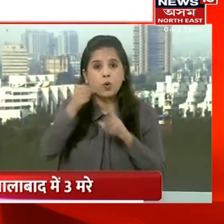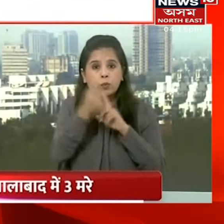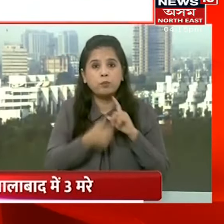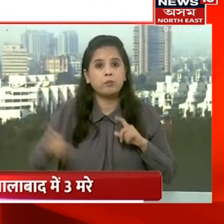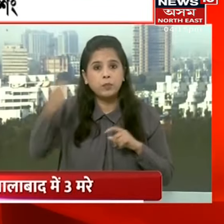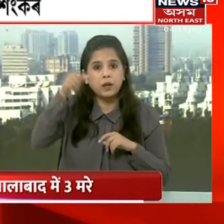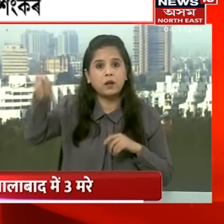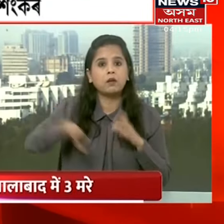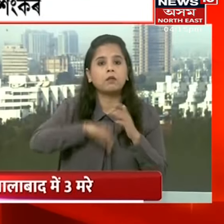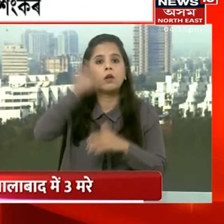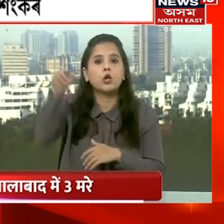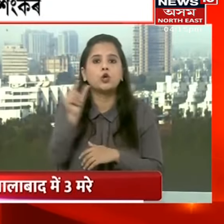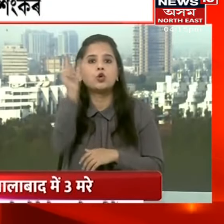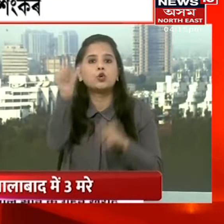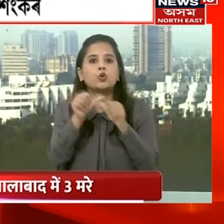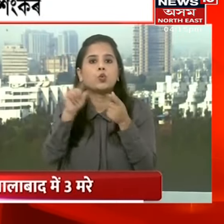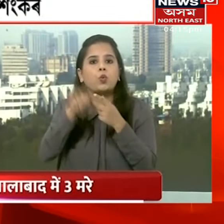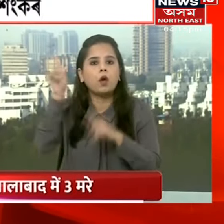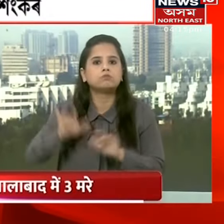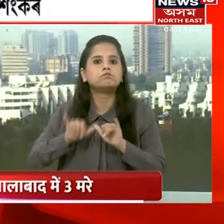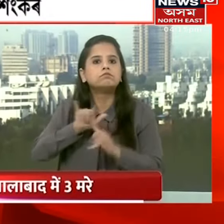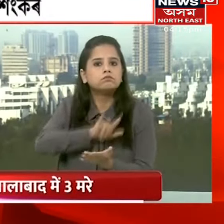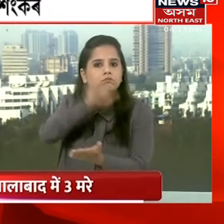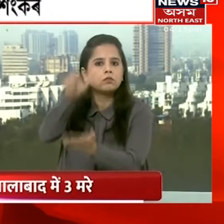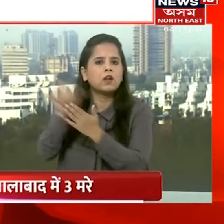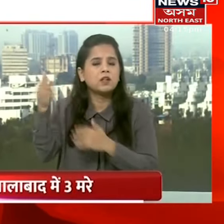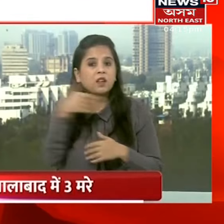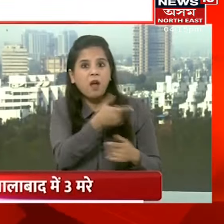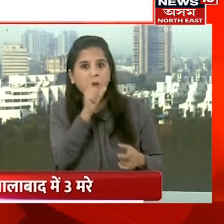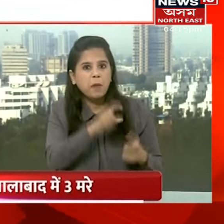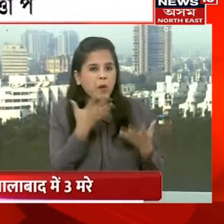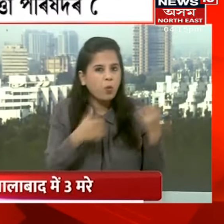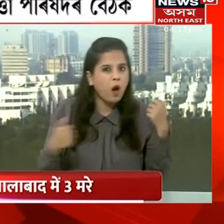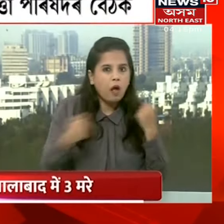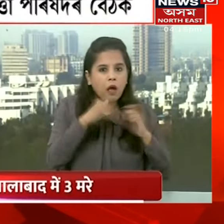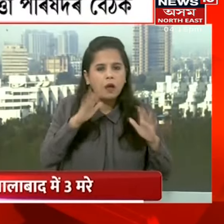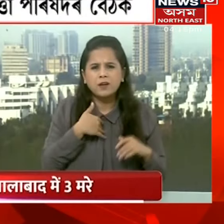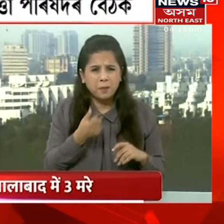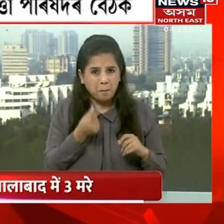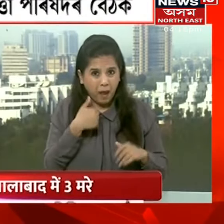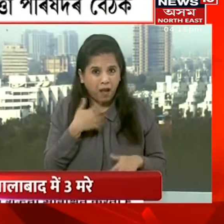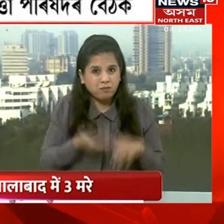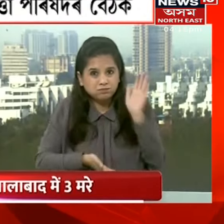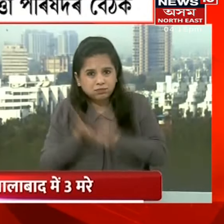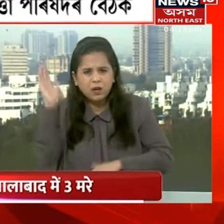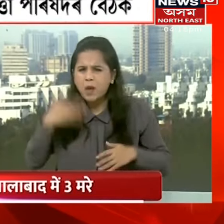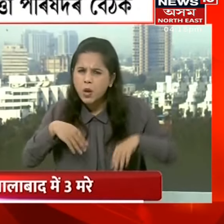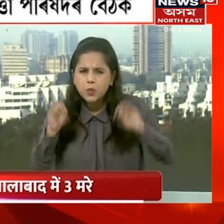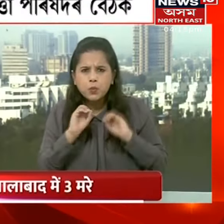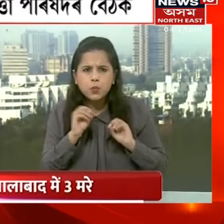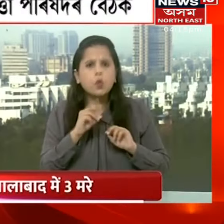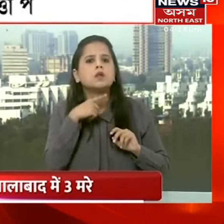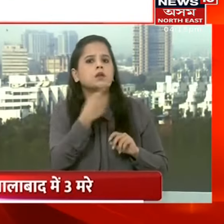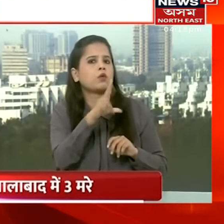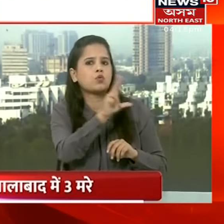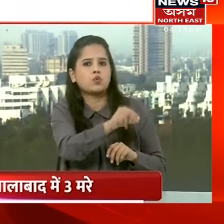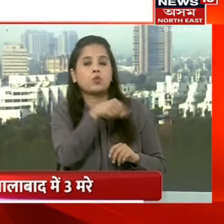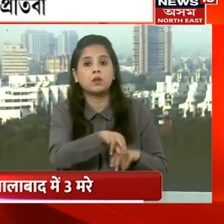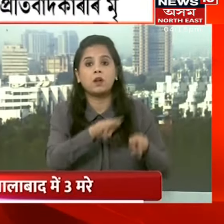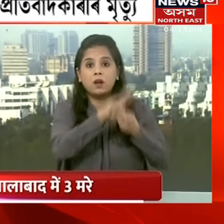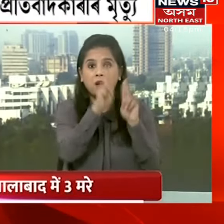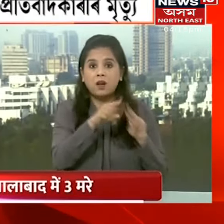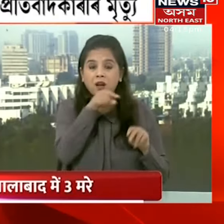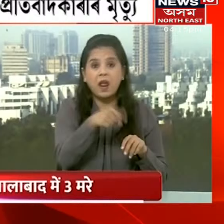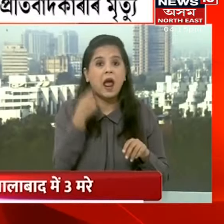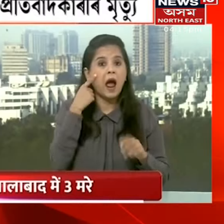यूएई में ली शरण कहा खून खराबा रोकने के लिए छुड़ा काबुल पैसे ले जाने की खबरों से किया इनकार इस बीच अंतर्राष्ट्रीय मुद्रा कोष ने